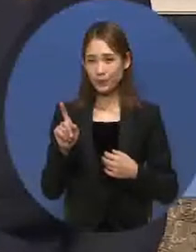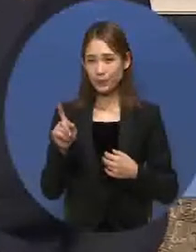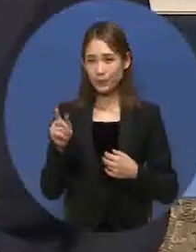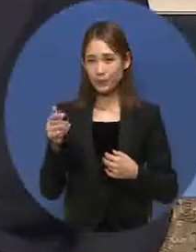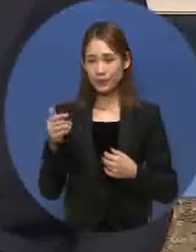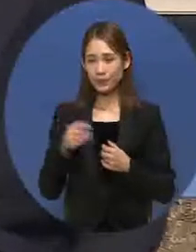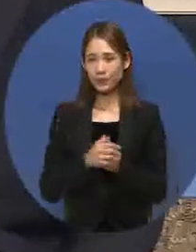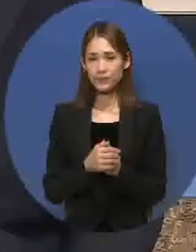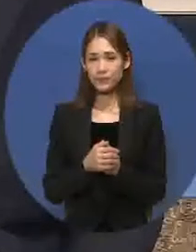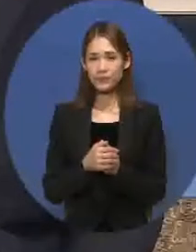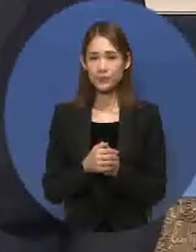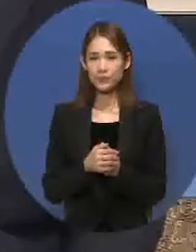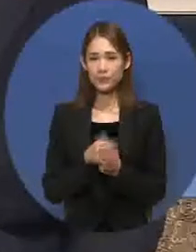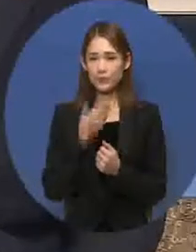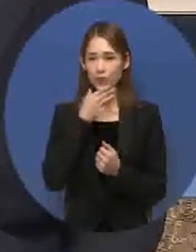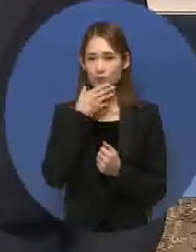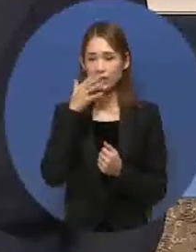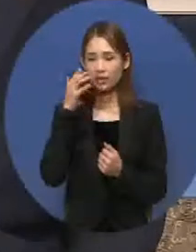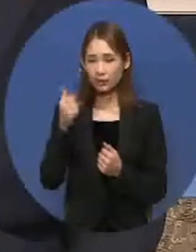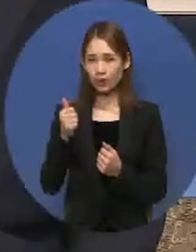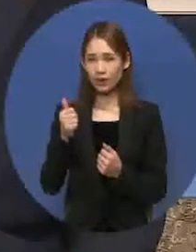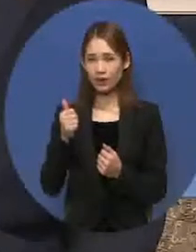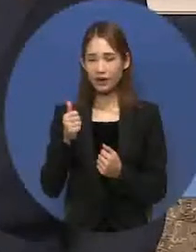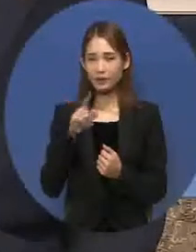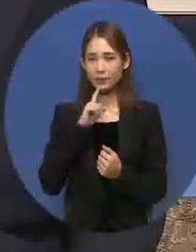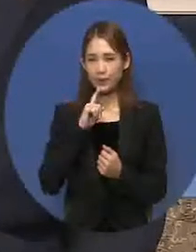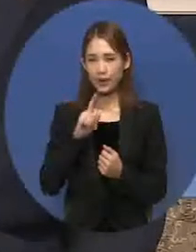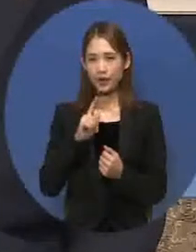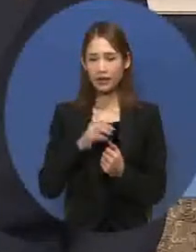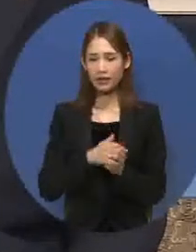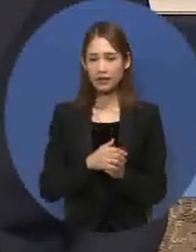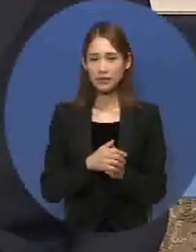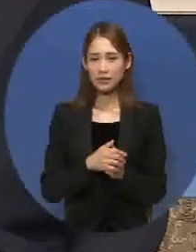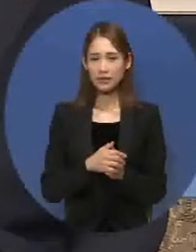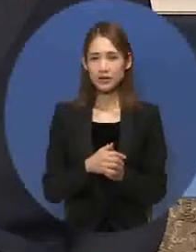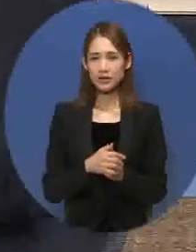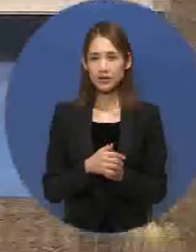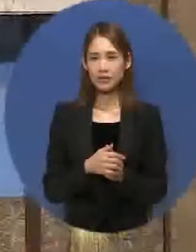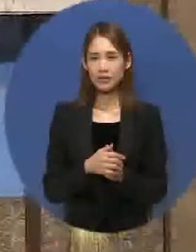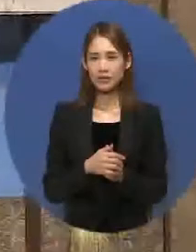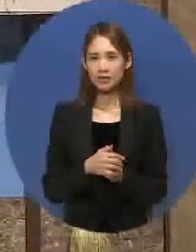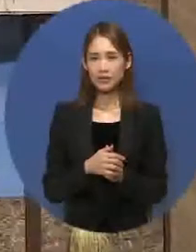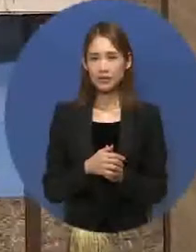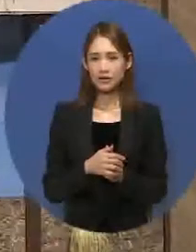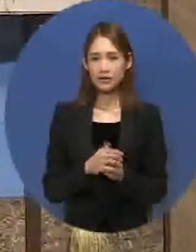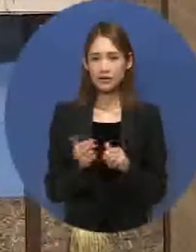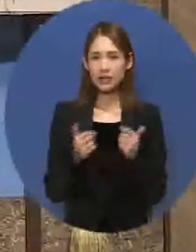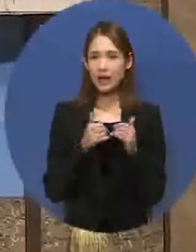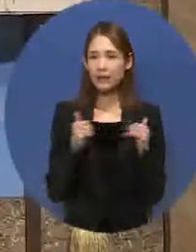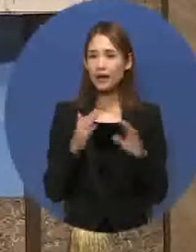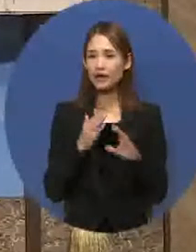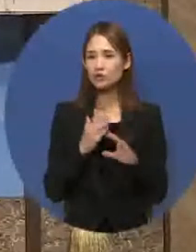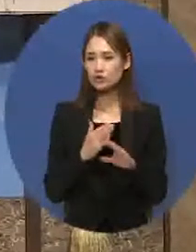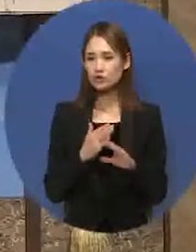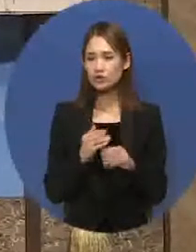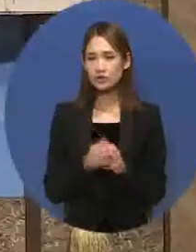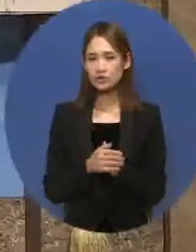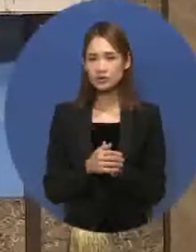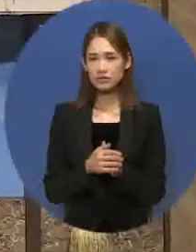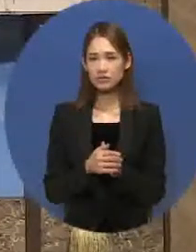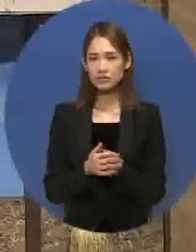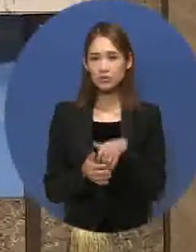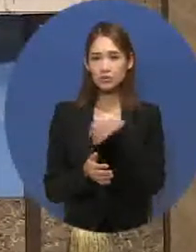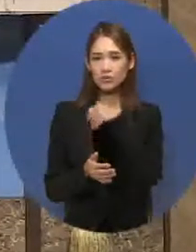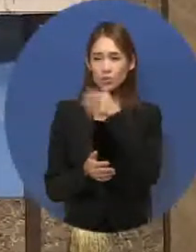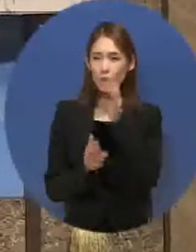어떤 답변을 주셨나요? 보건복지부 장관께서 하시는 말씀은 네. 사망자 중에 그